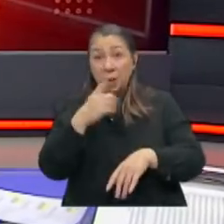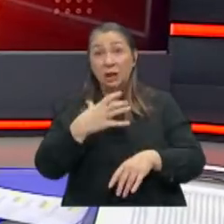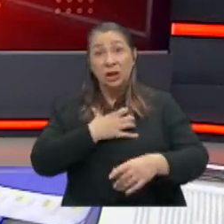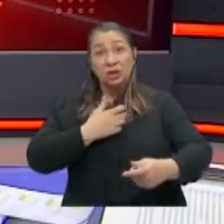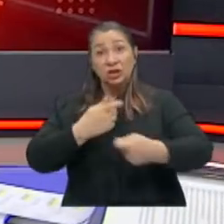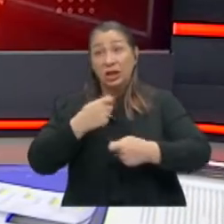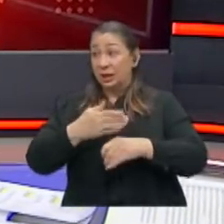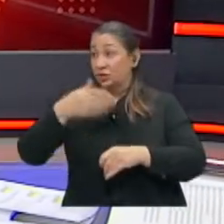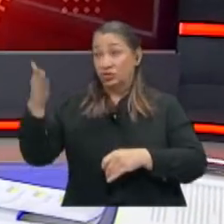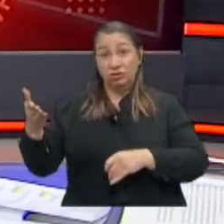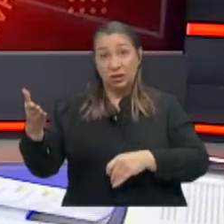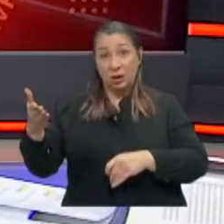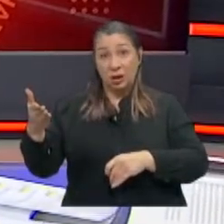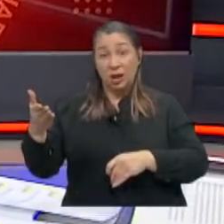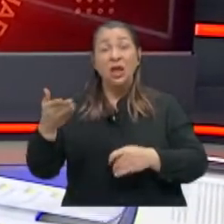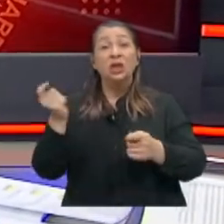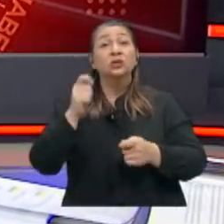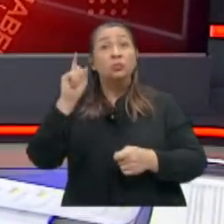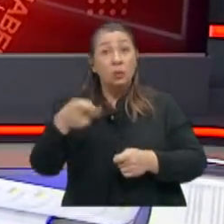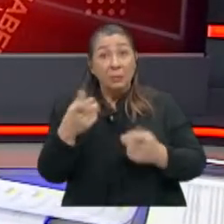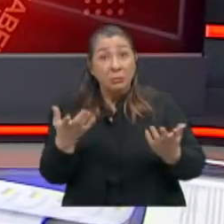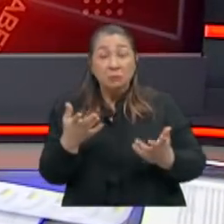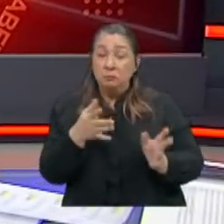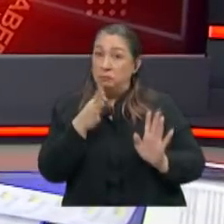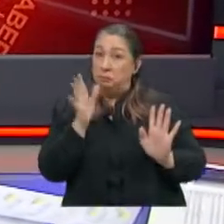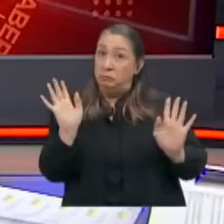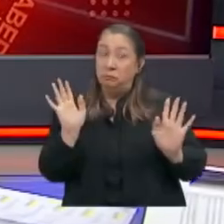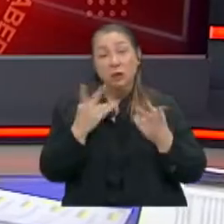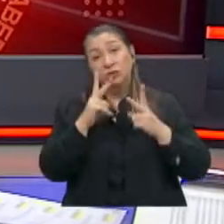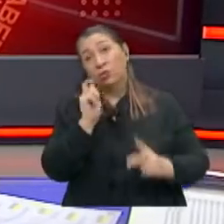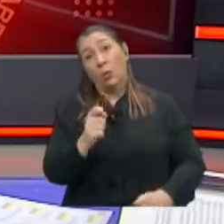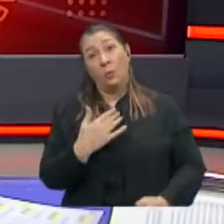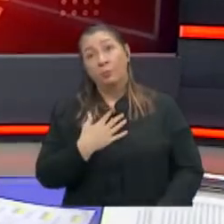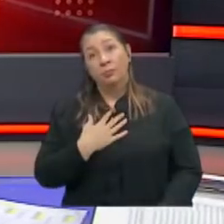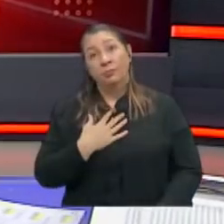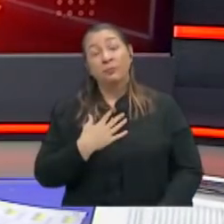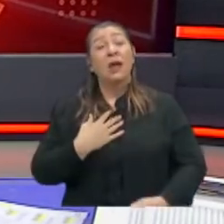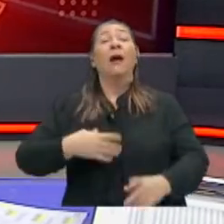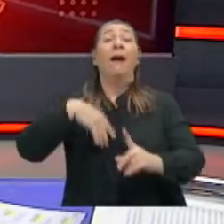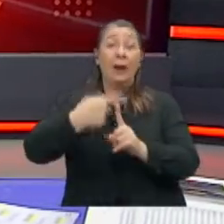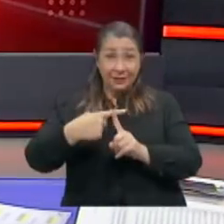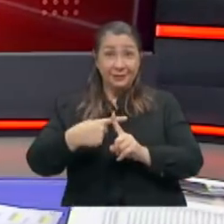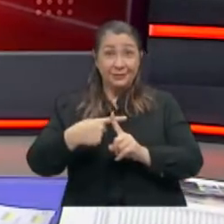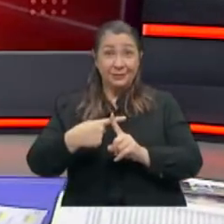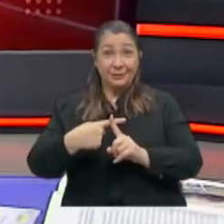şirketleri dışında iş bulabilir mi bilmiyorum ya. Açık söyleyeyim. Ayrıca en son